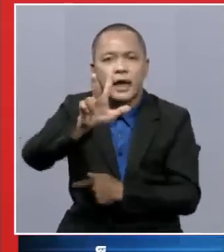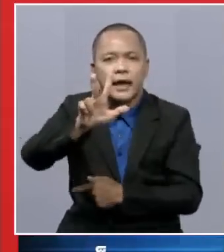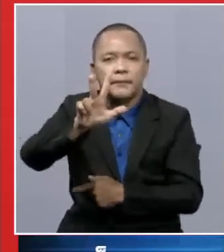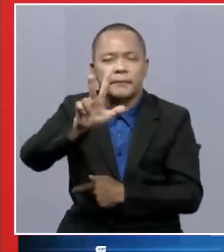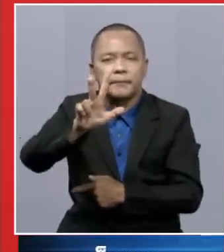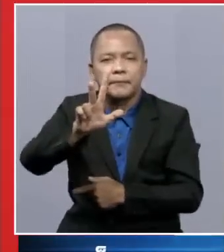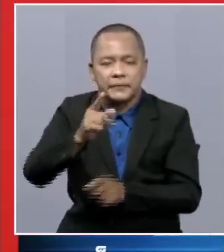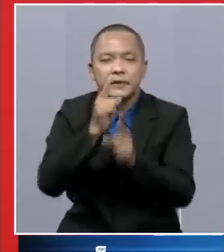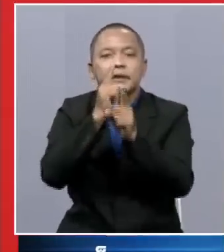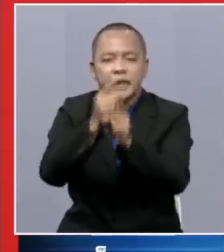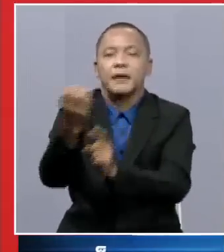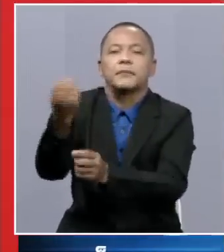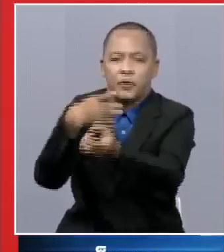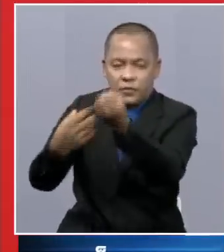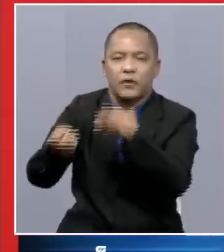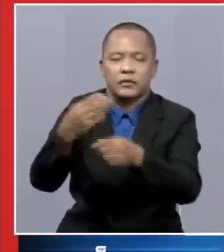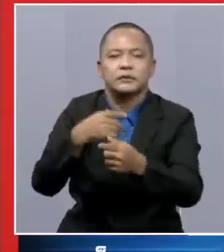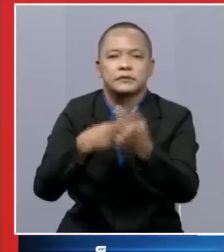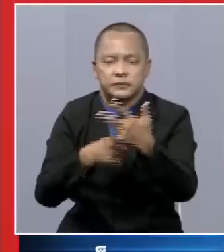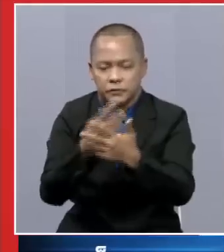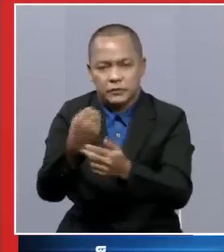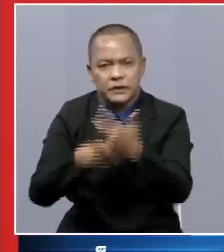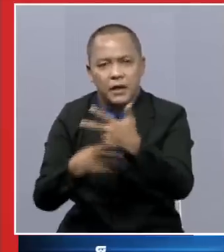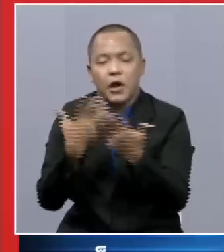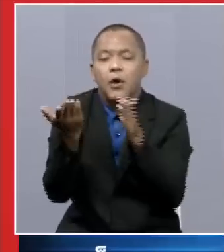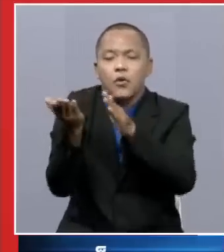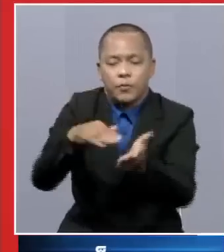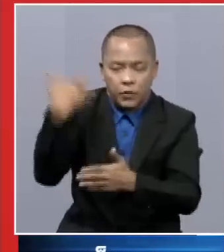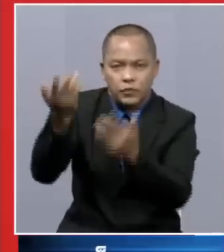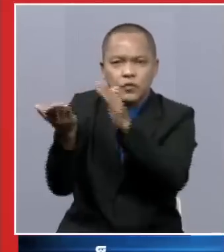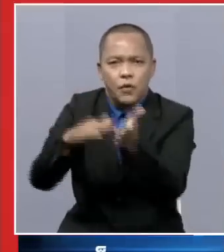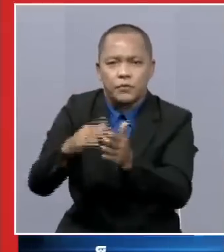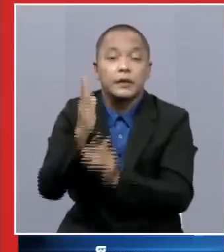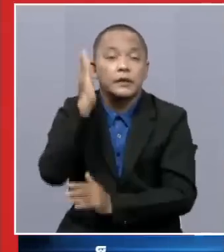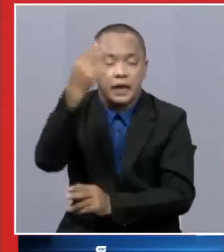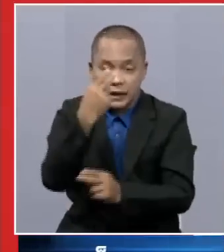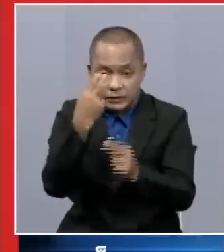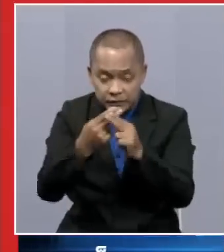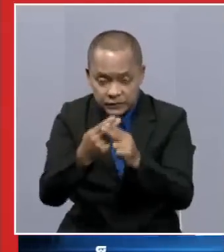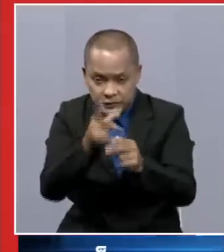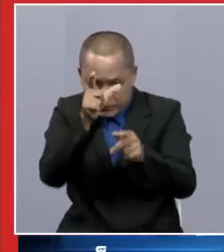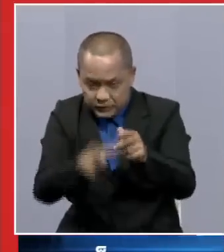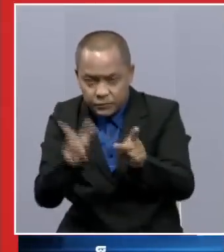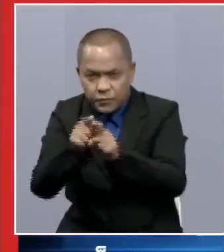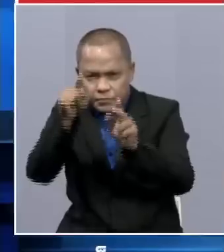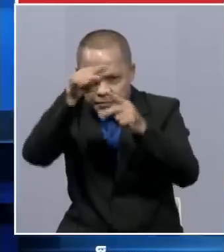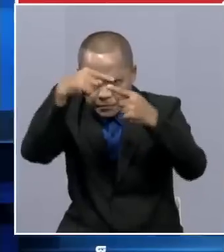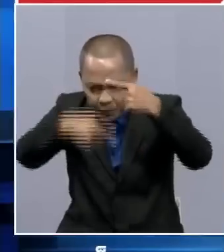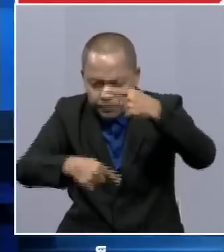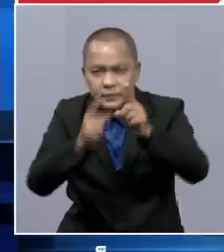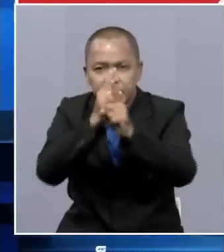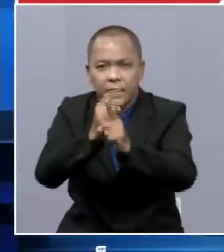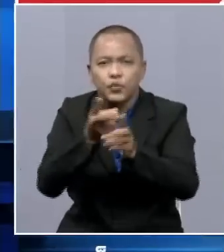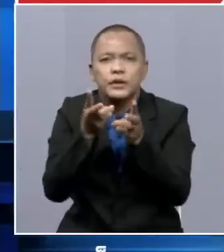ย ก็เป็นไปตามที่เขาออกมาเคยพูดก่อนหน้านี้ครับว่ารอให้ยุบสภาก่อนเห ็ นหน้าเห็นรายชื่อเห็นลำดับแน่ๆเนี่ยนะครับ